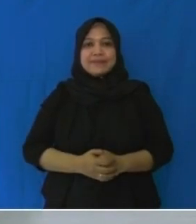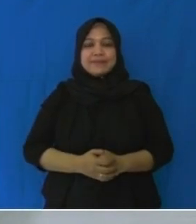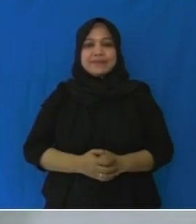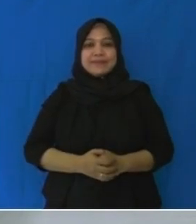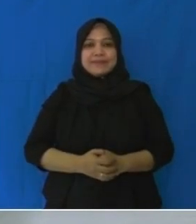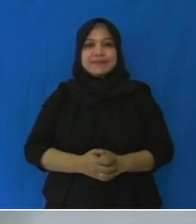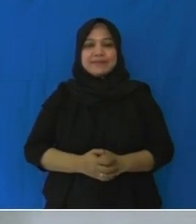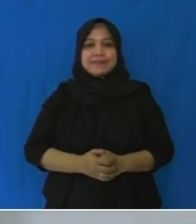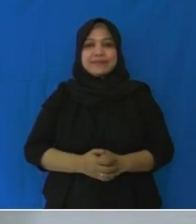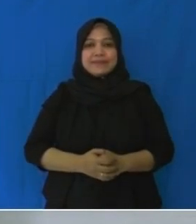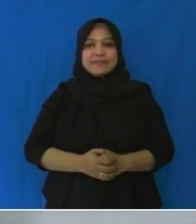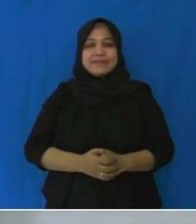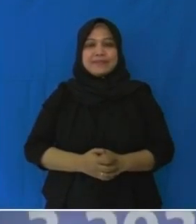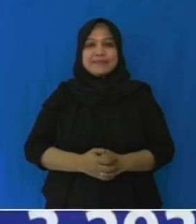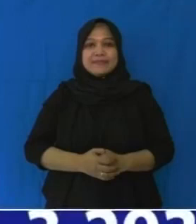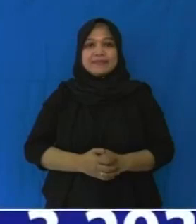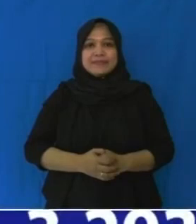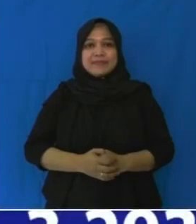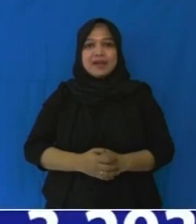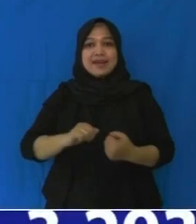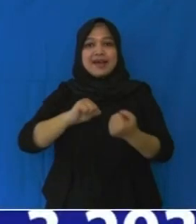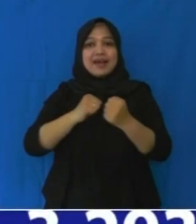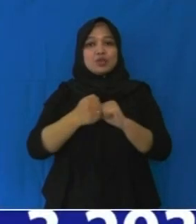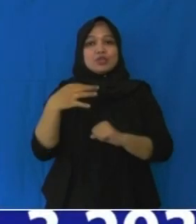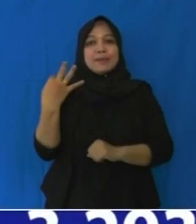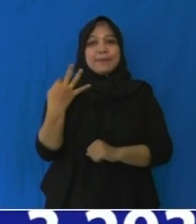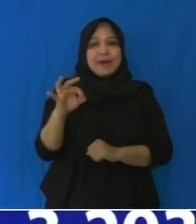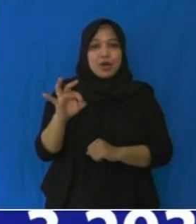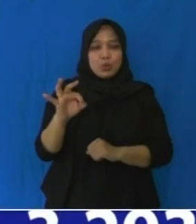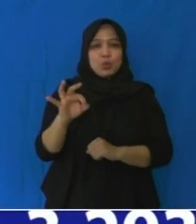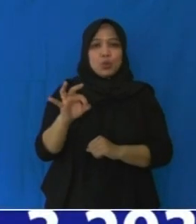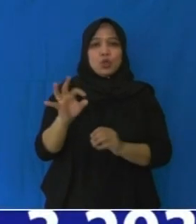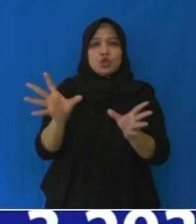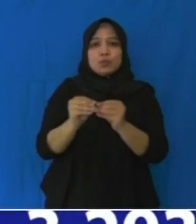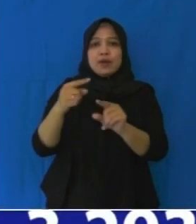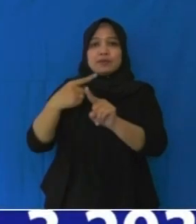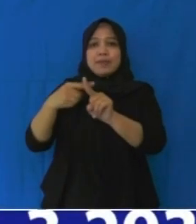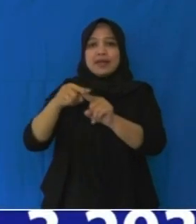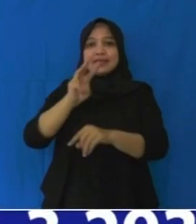terdapat penambahan kasus baru sebanyak